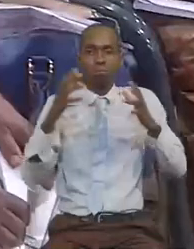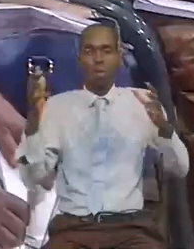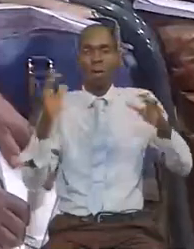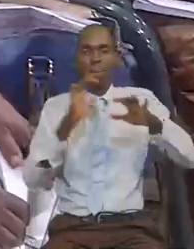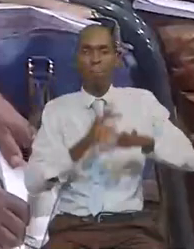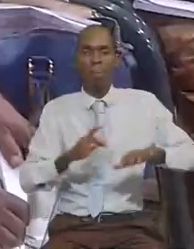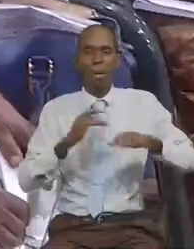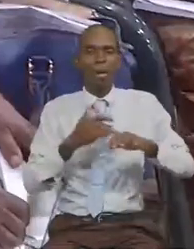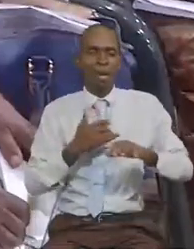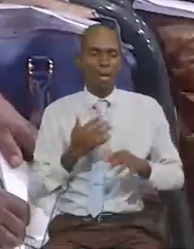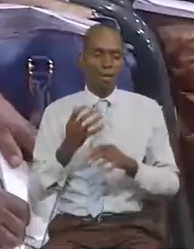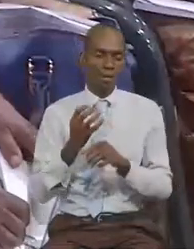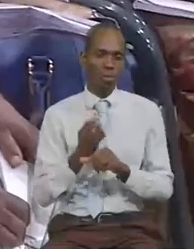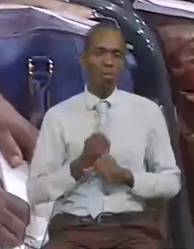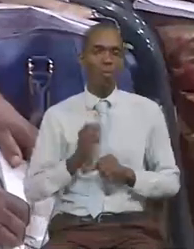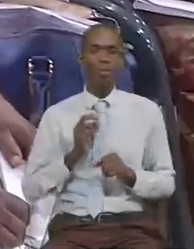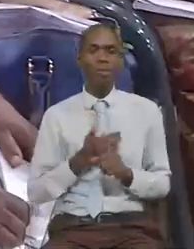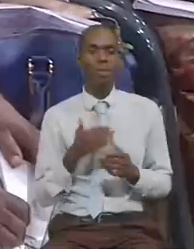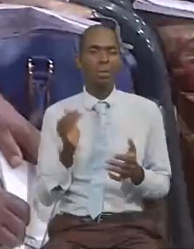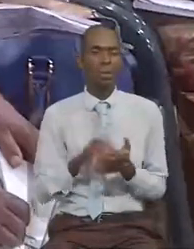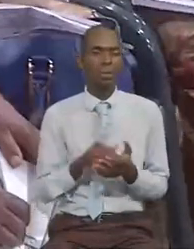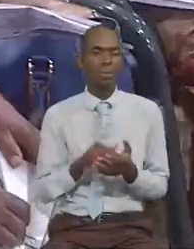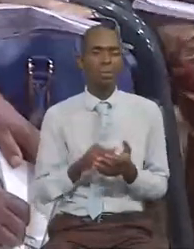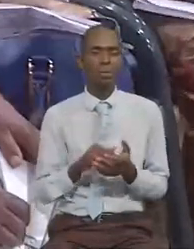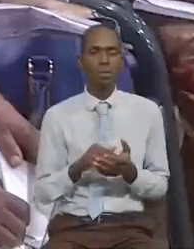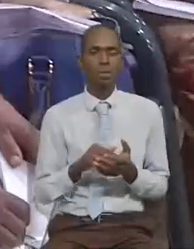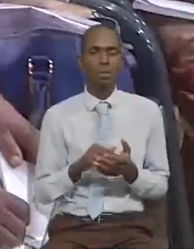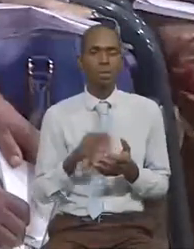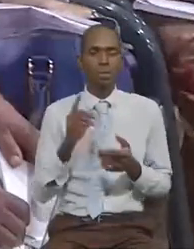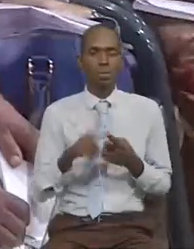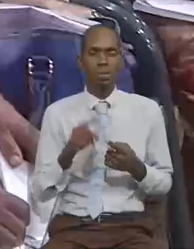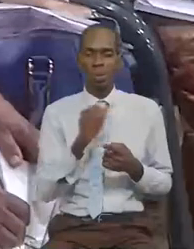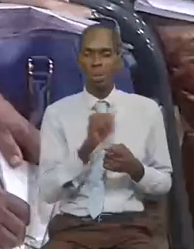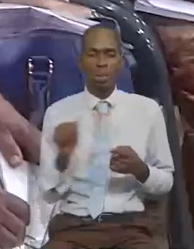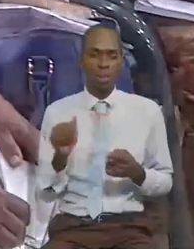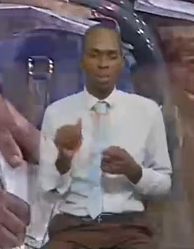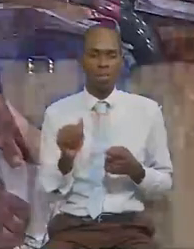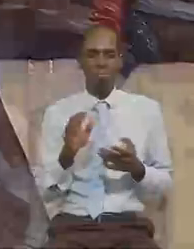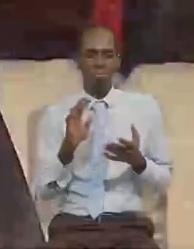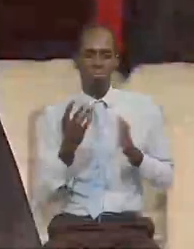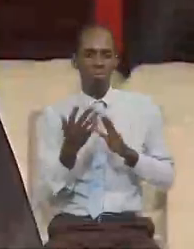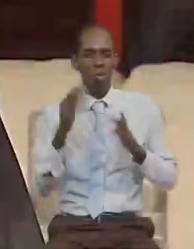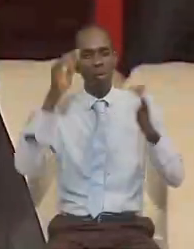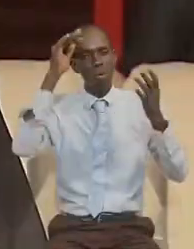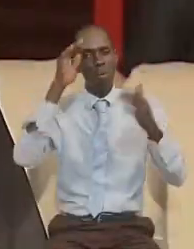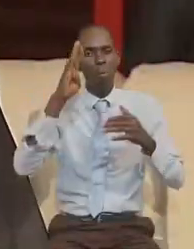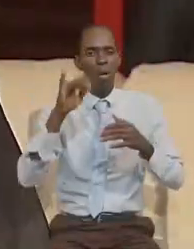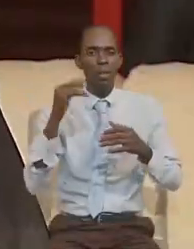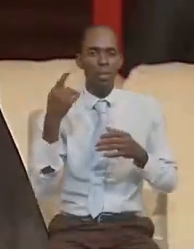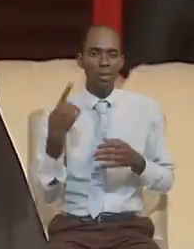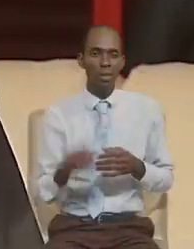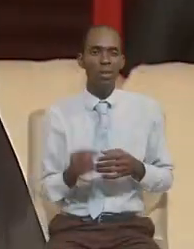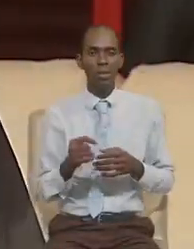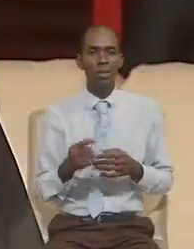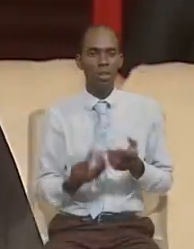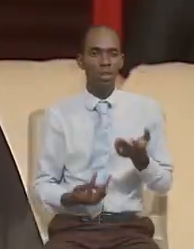nous a régénérés pour une espérance vivante par la résurrection de Jésus-Christ d'entre